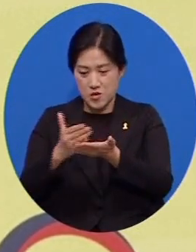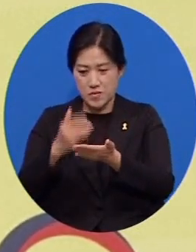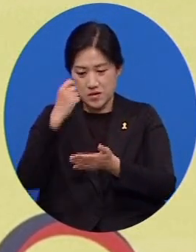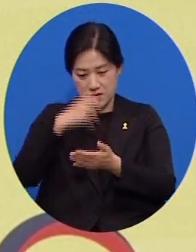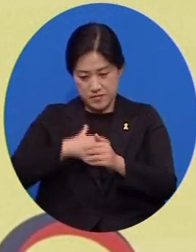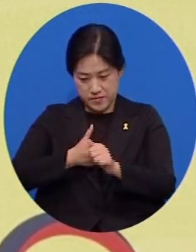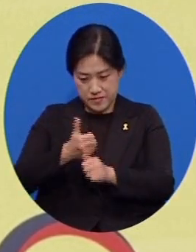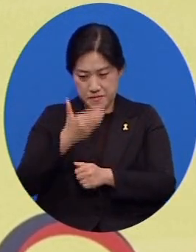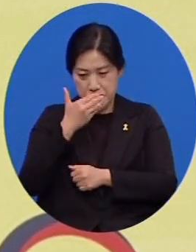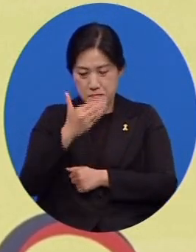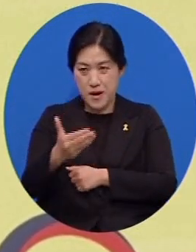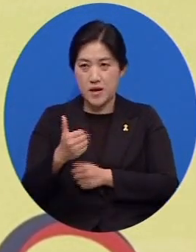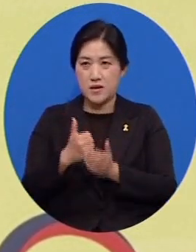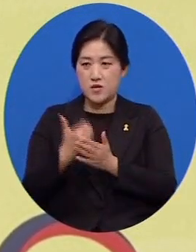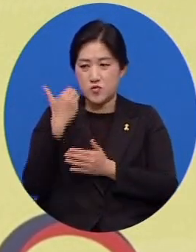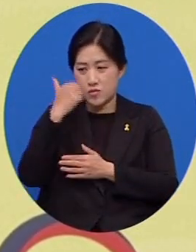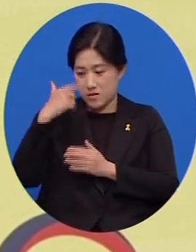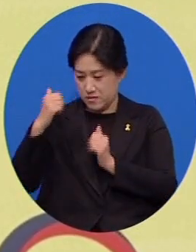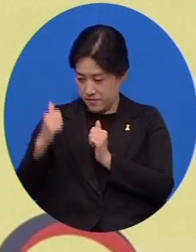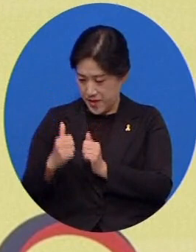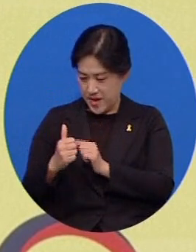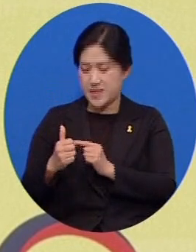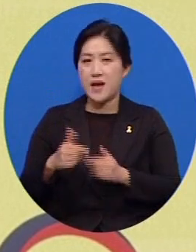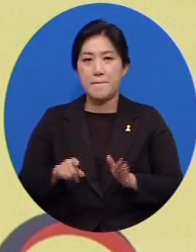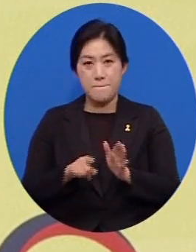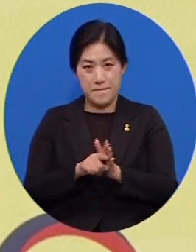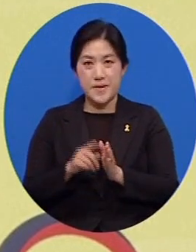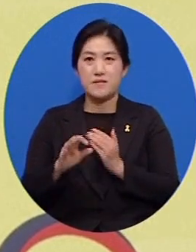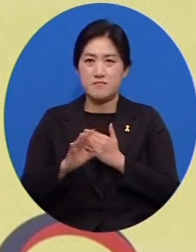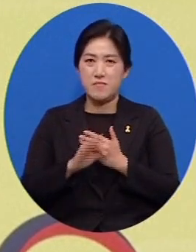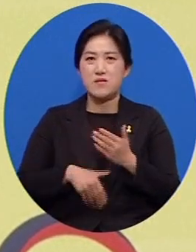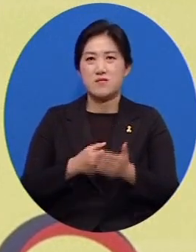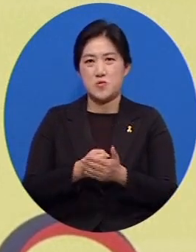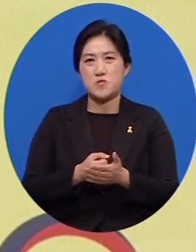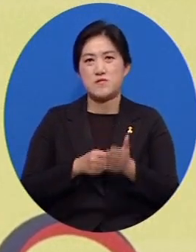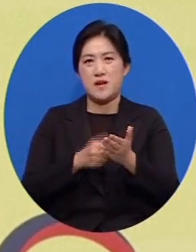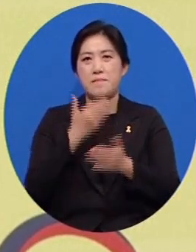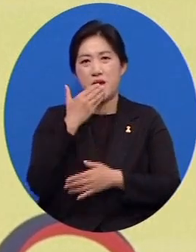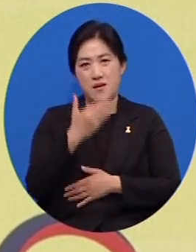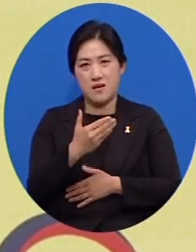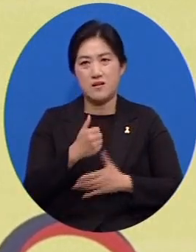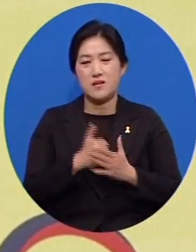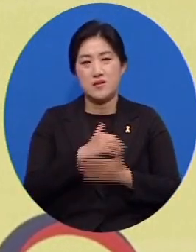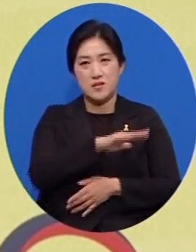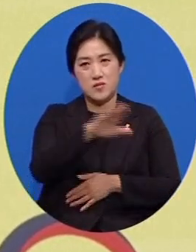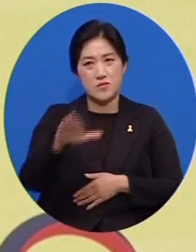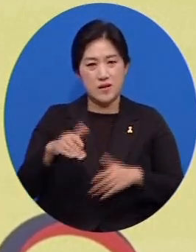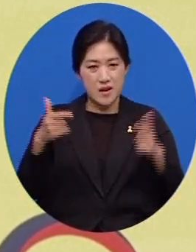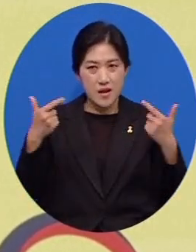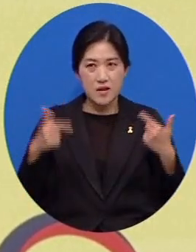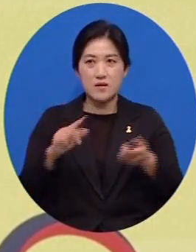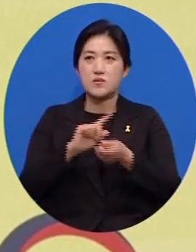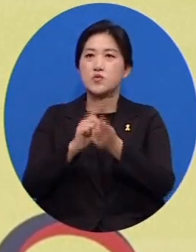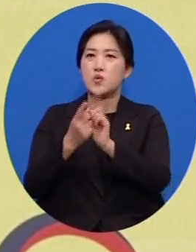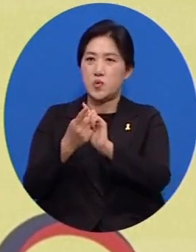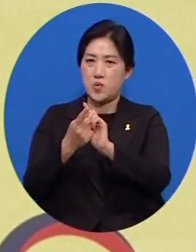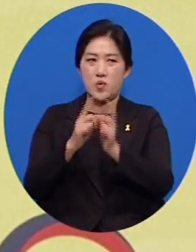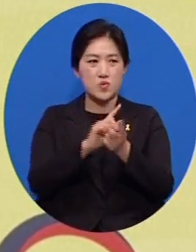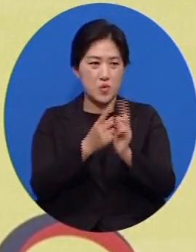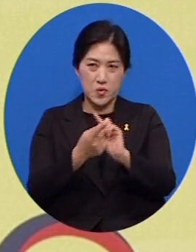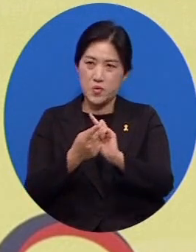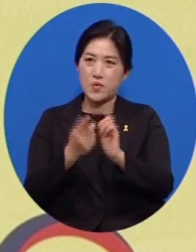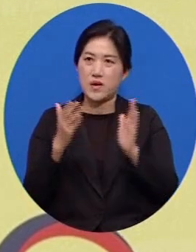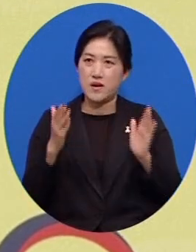있고 누군가 옆에 있다고 믿으면 용기를 낼 수 있습니다. 우리는 언제나 서로가